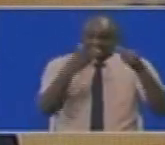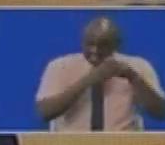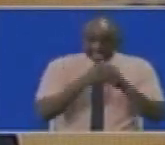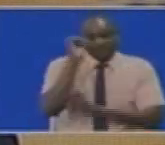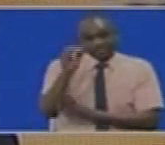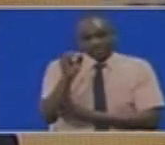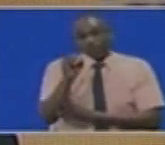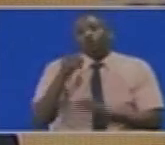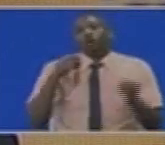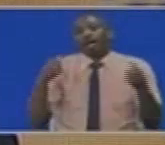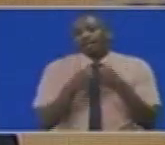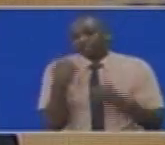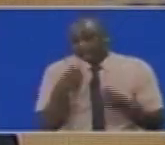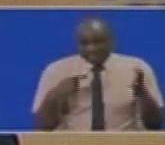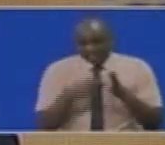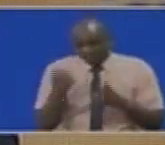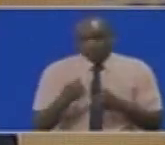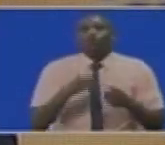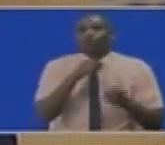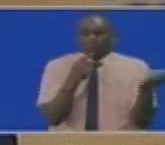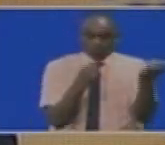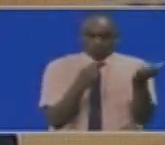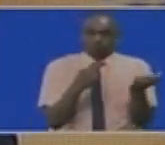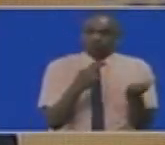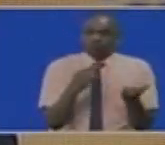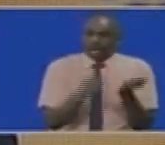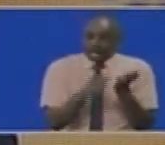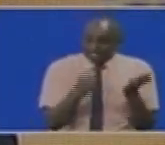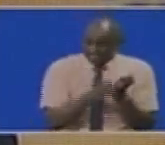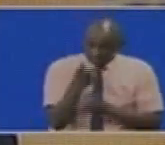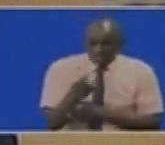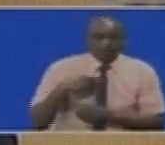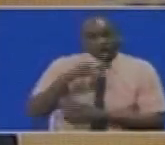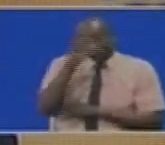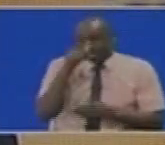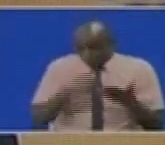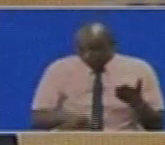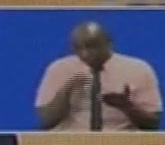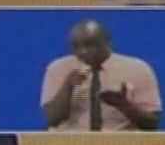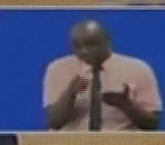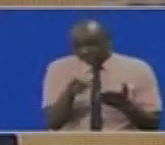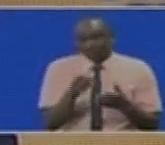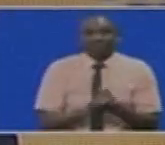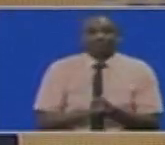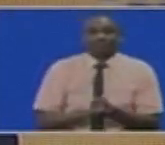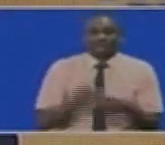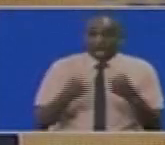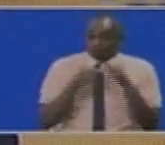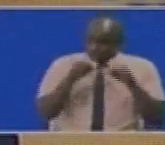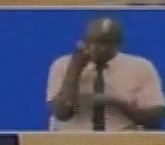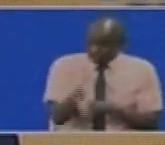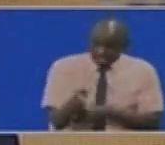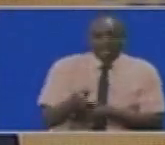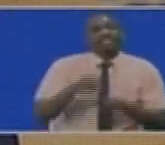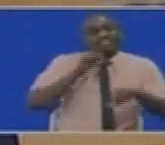bila jibu dhidi ya Weatherhead ya Uganda katika mashindano ya Kombe la Afrika ya vilabu yanayoendelea humu nchini. Ushindi